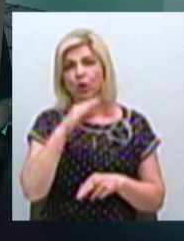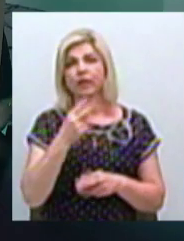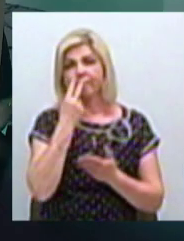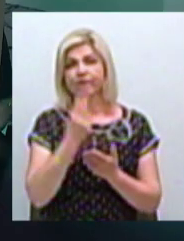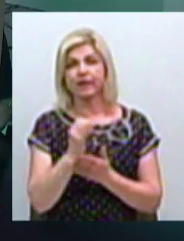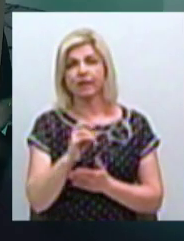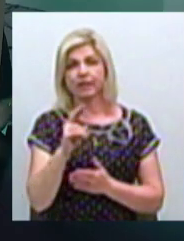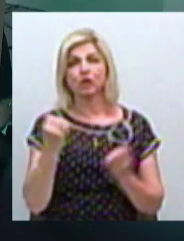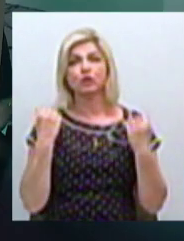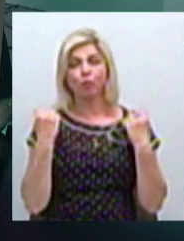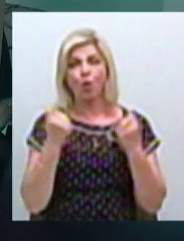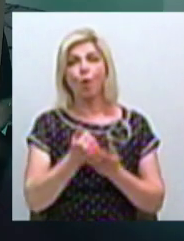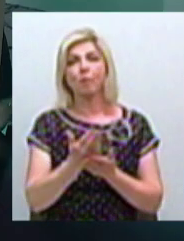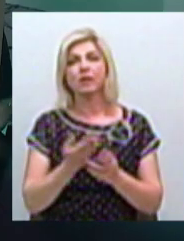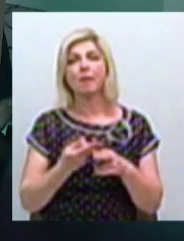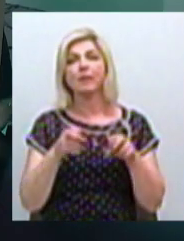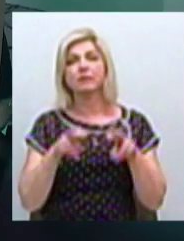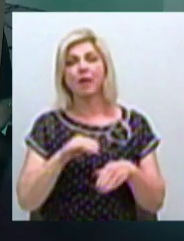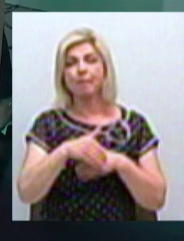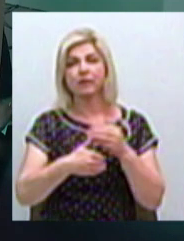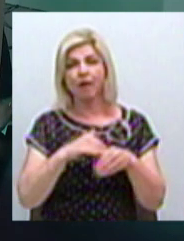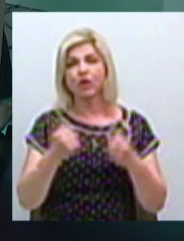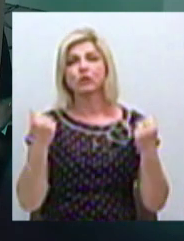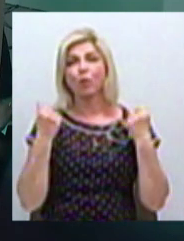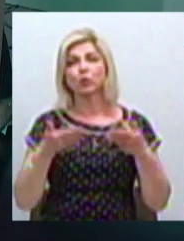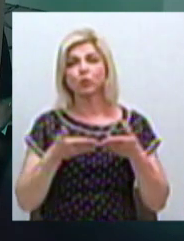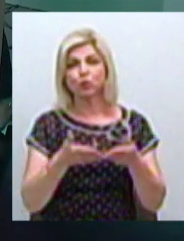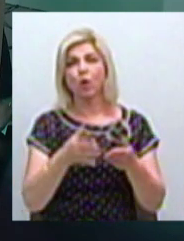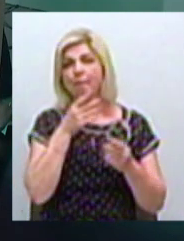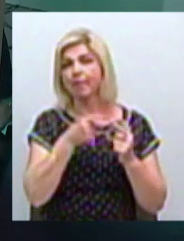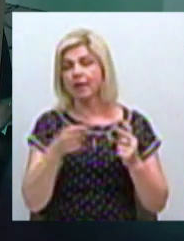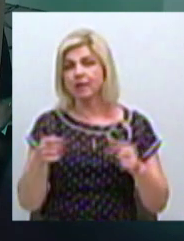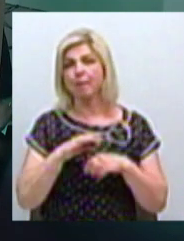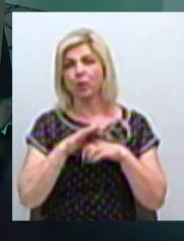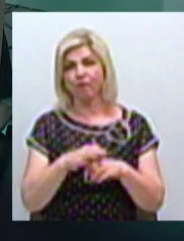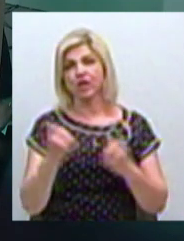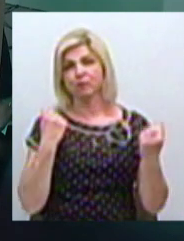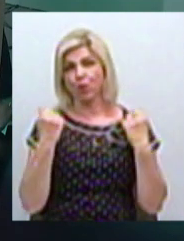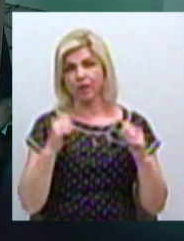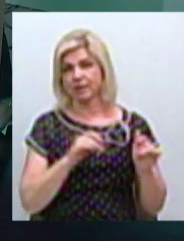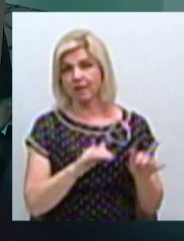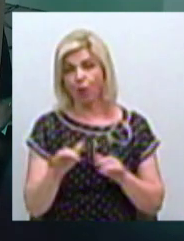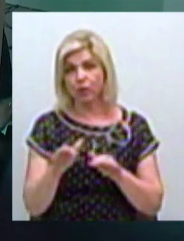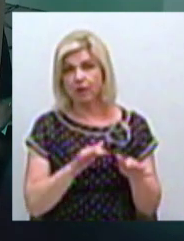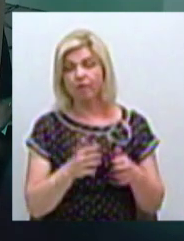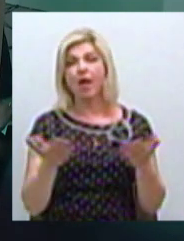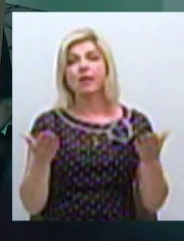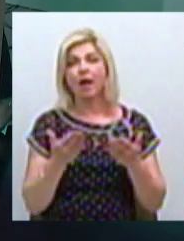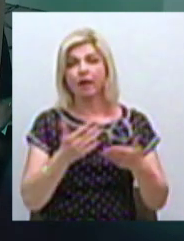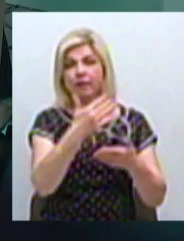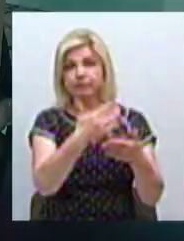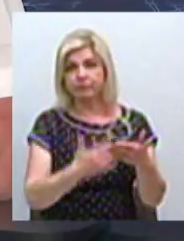спорту, забезпечити безпеку плавання спортивних суден на період проведення спортивних заходів. Які з